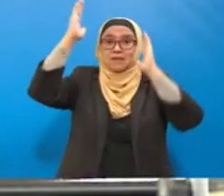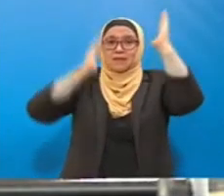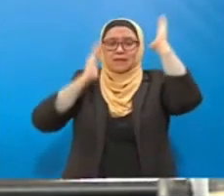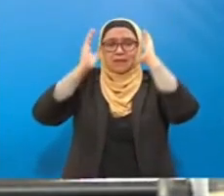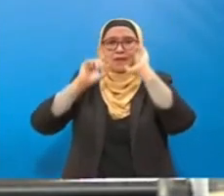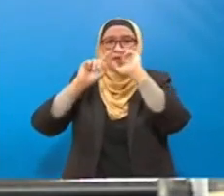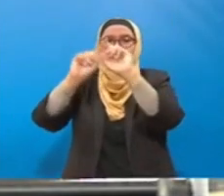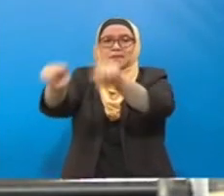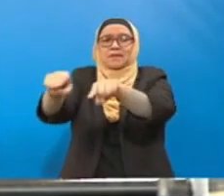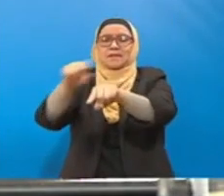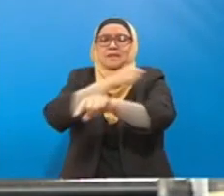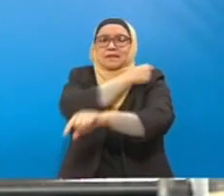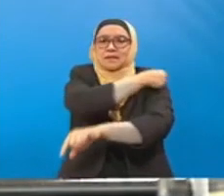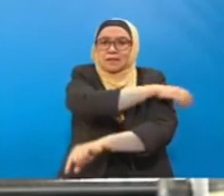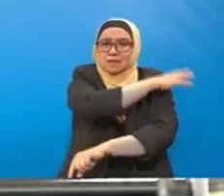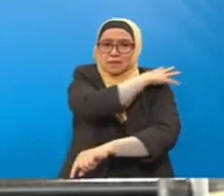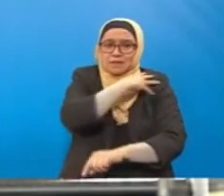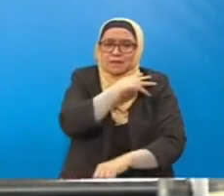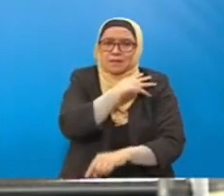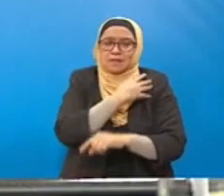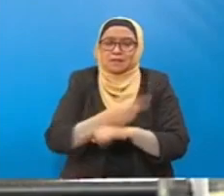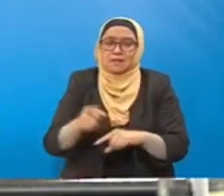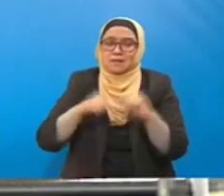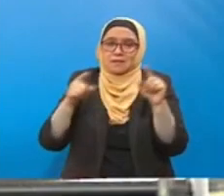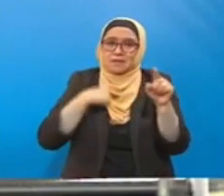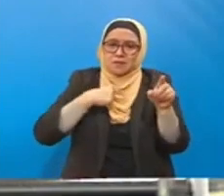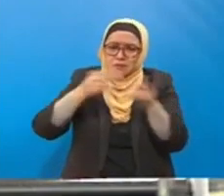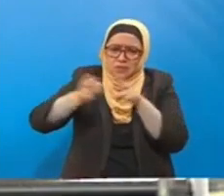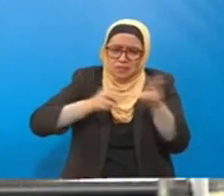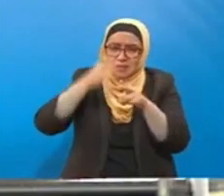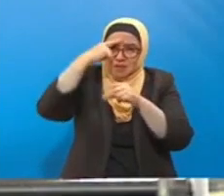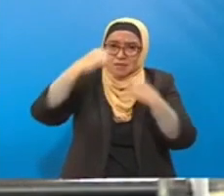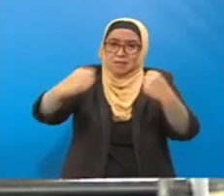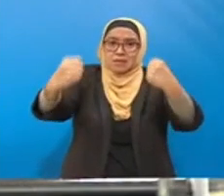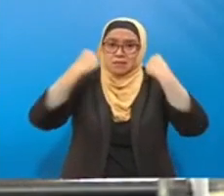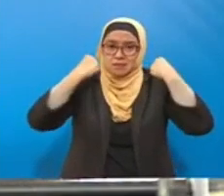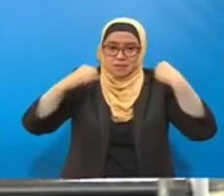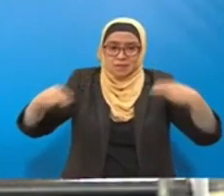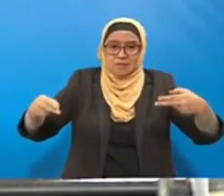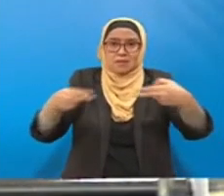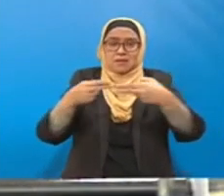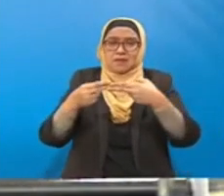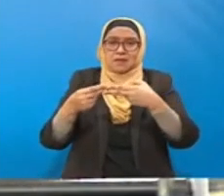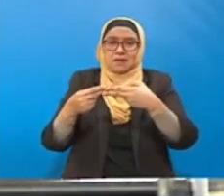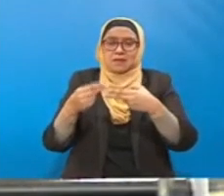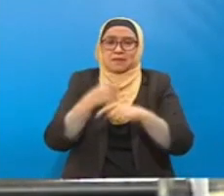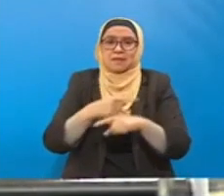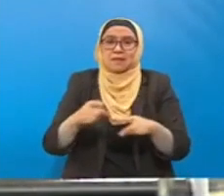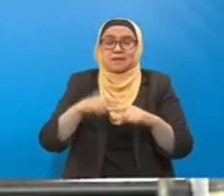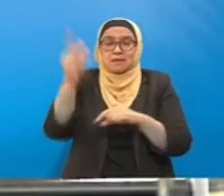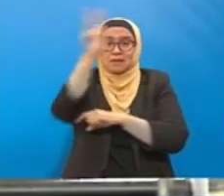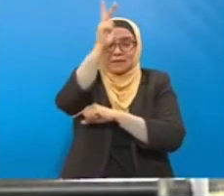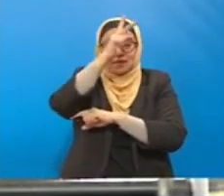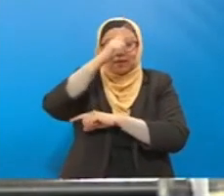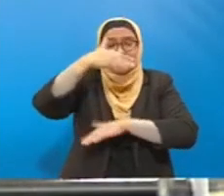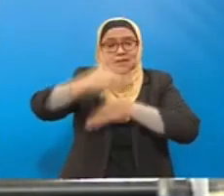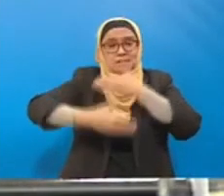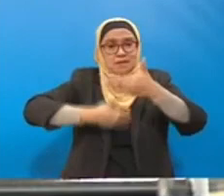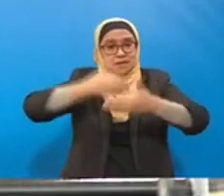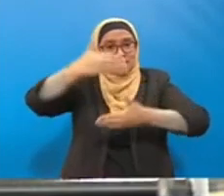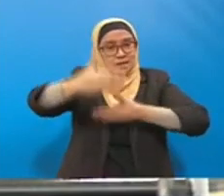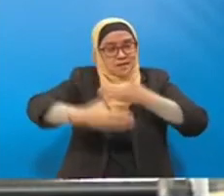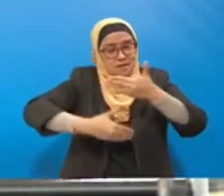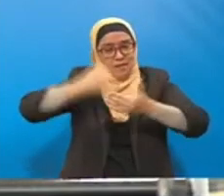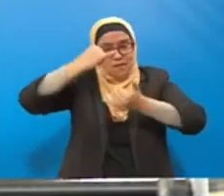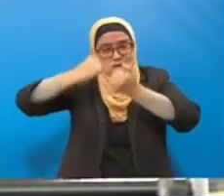Dalam pada itu sebagai usaha untuk memperkukuhkan hubungan dua hal yang Malaysia dan Palestin kerajaan sedang dalam proses terakhir